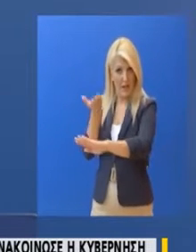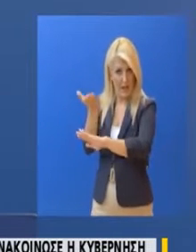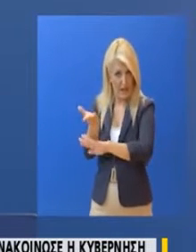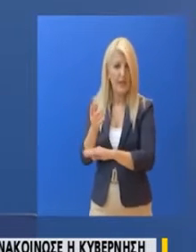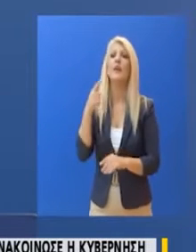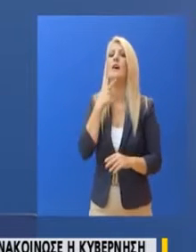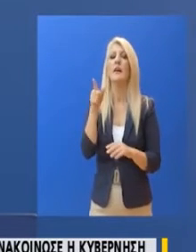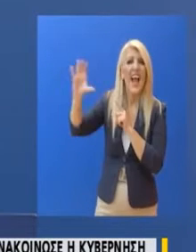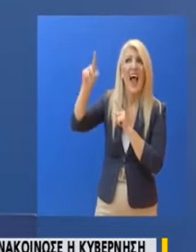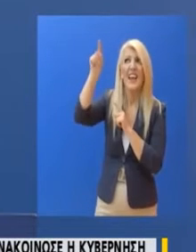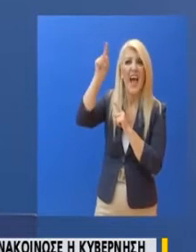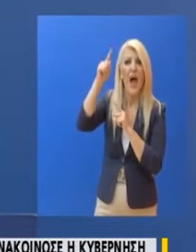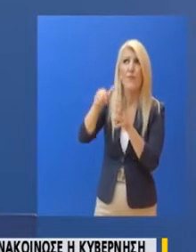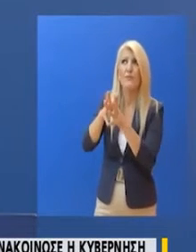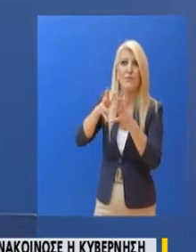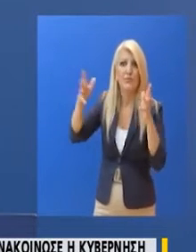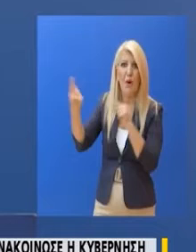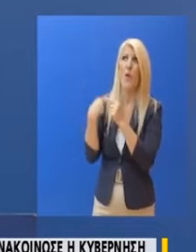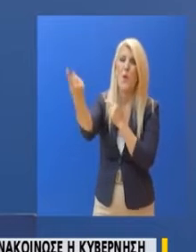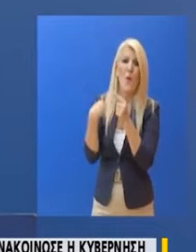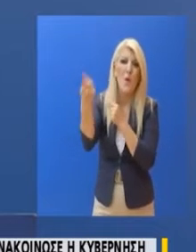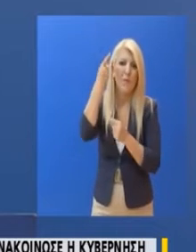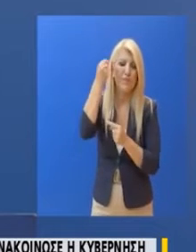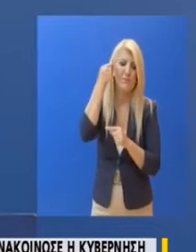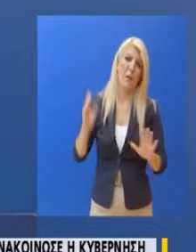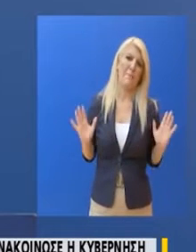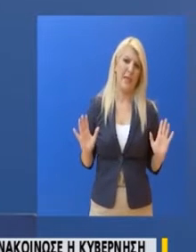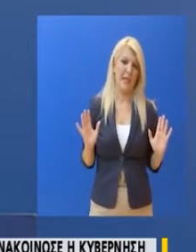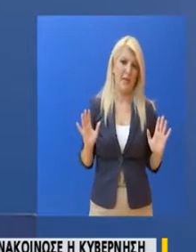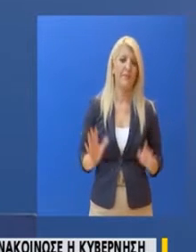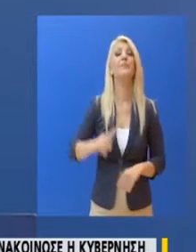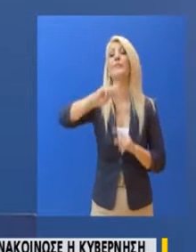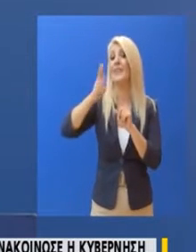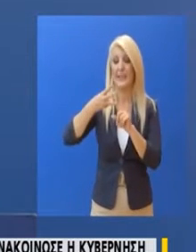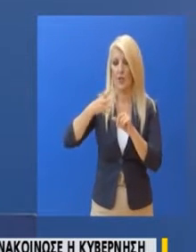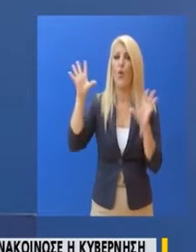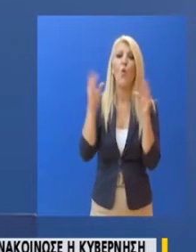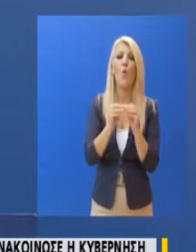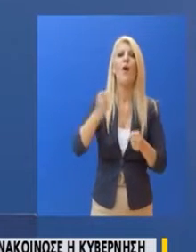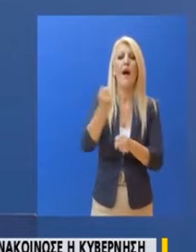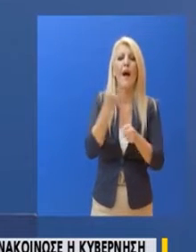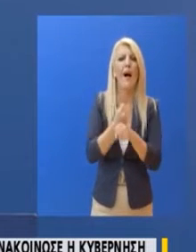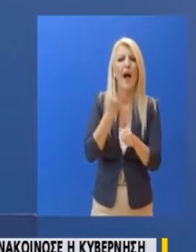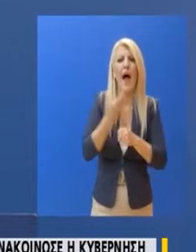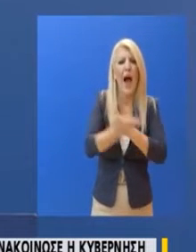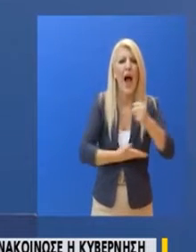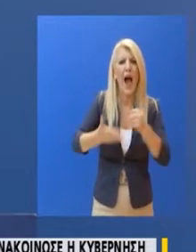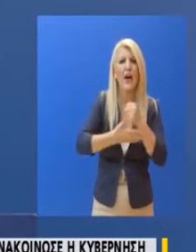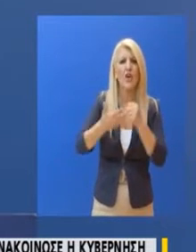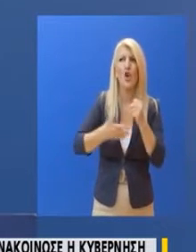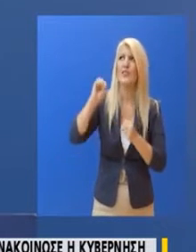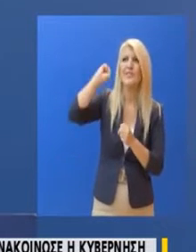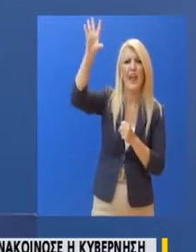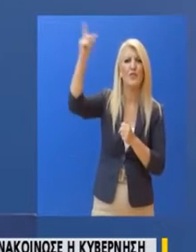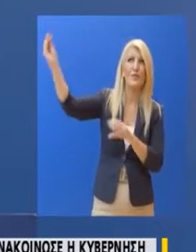ίδια διεύθυνση. Τρίτον, οι εργάτες γης, σε περίπτωση που βρίσκονται στη χώρα και εξέλθουν της ελληνικής